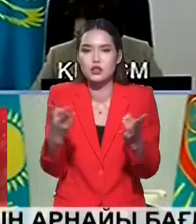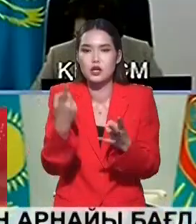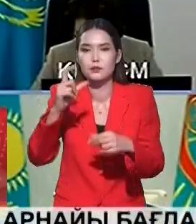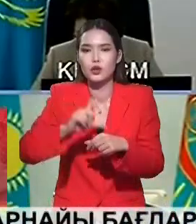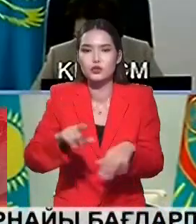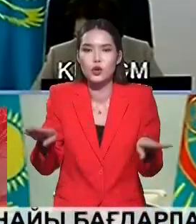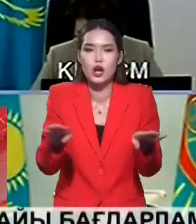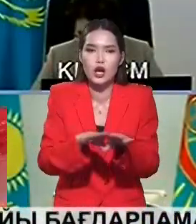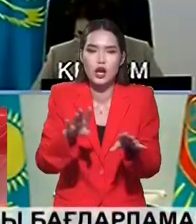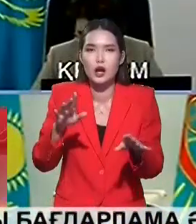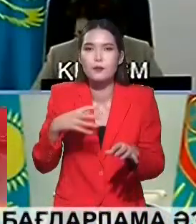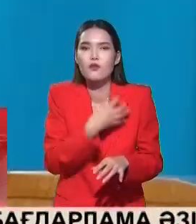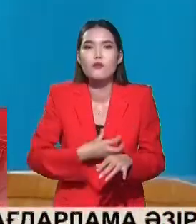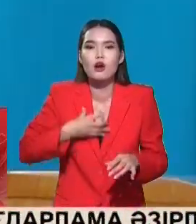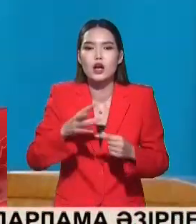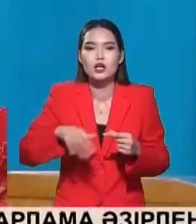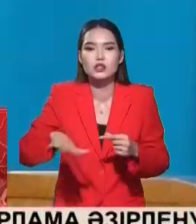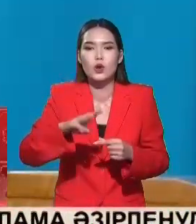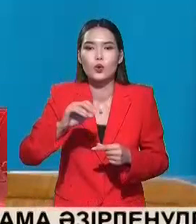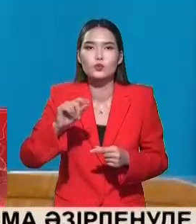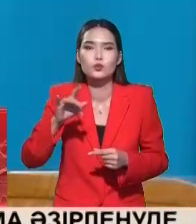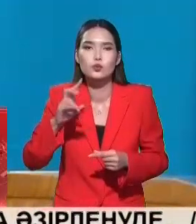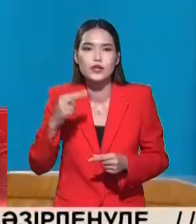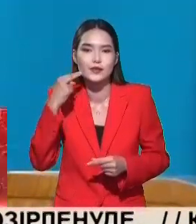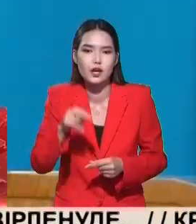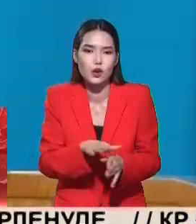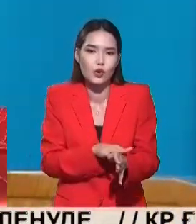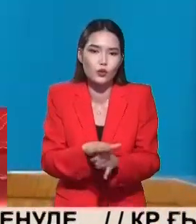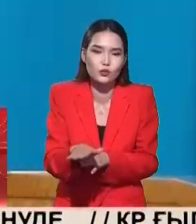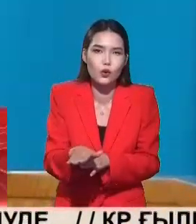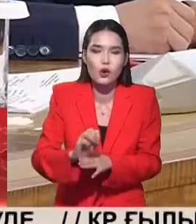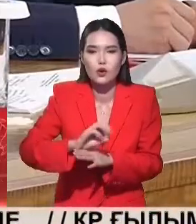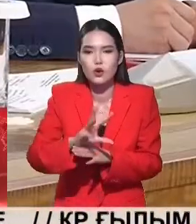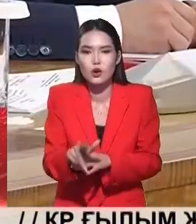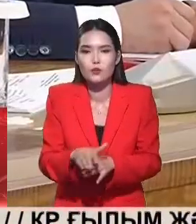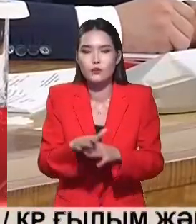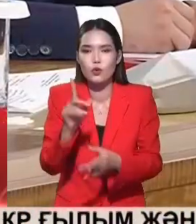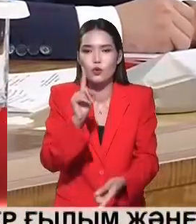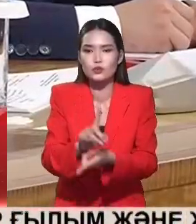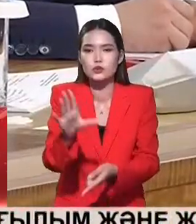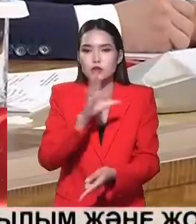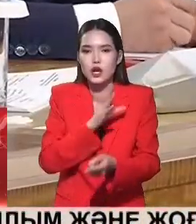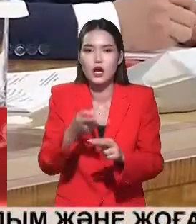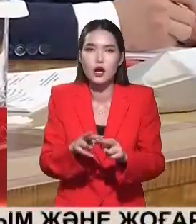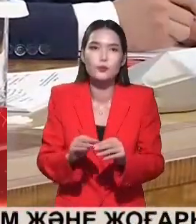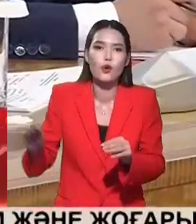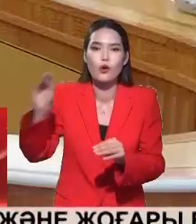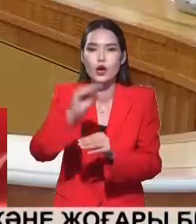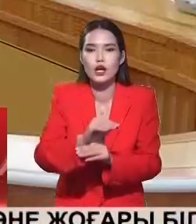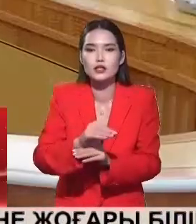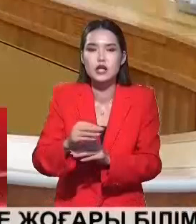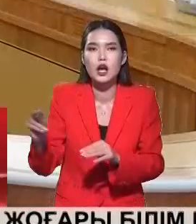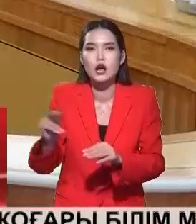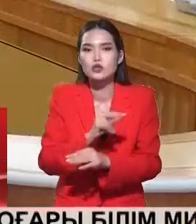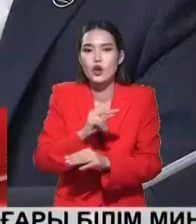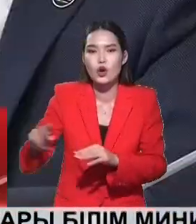мұндай ахуал аймақтардың туристік әлеуетін толық ашуға мүмкіндік бермей отыр. Оның үстіне жол жөндеу